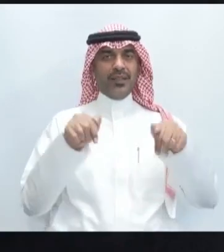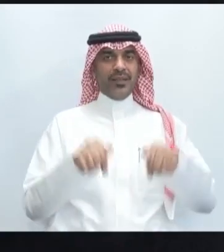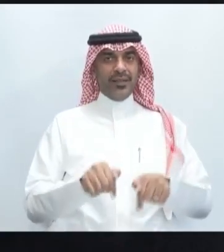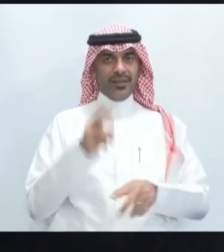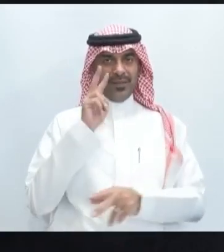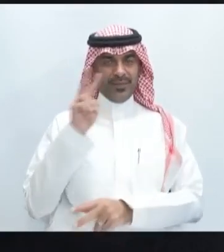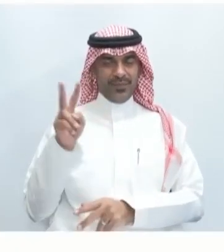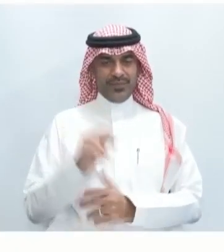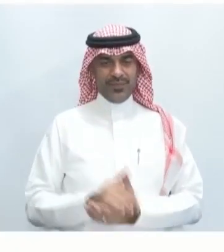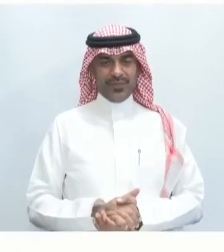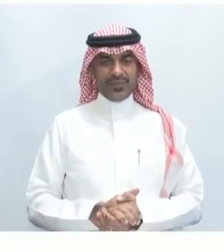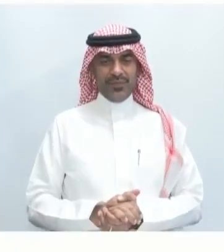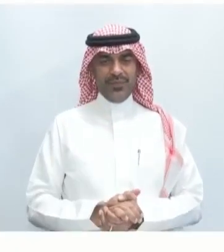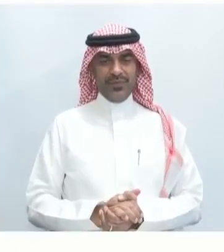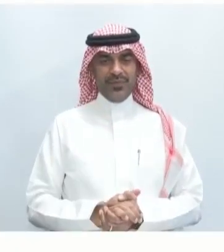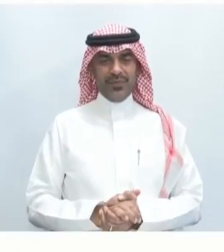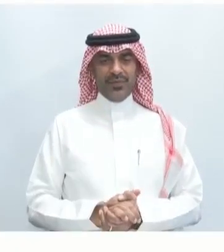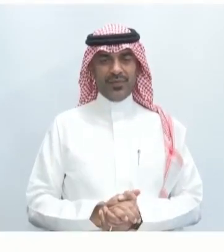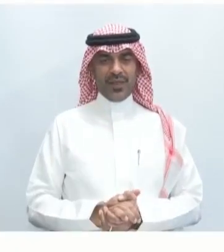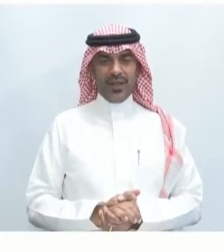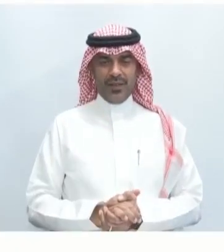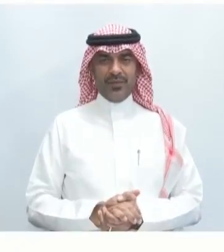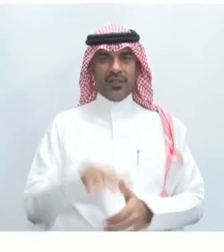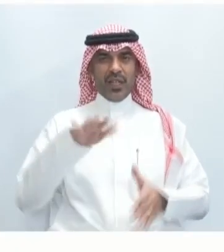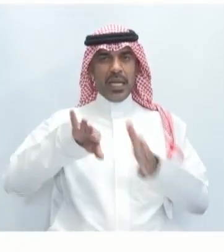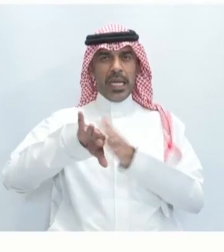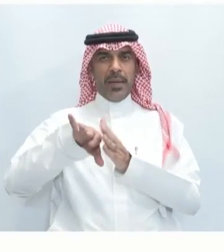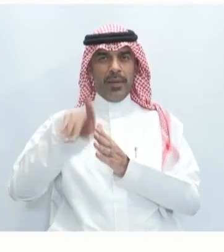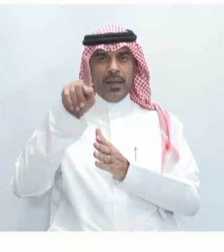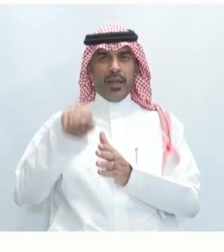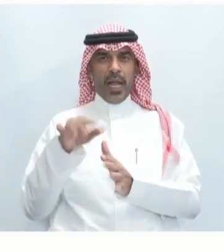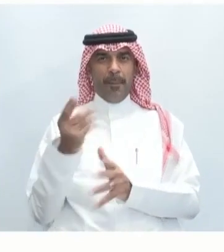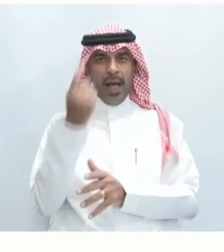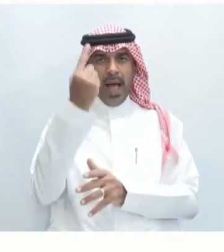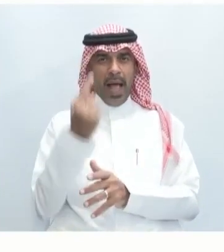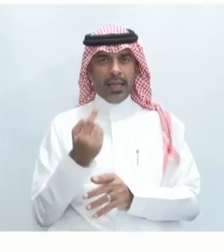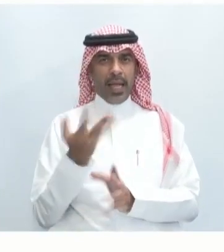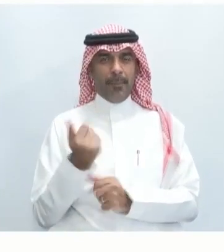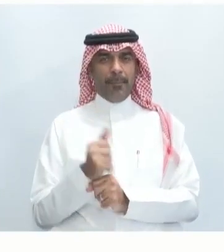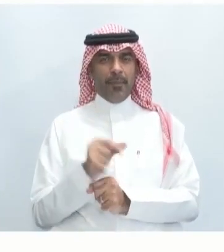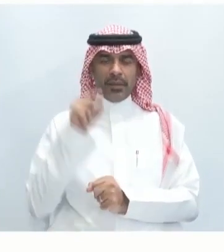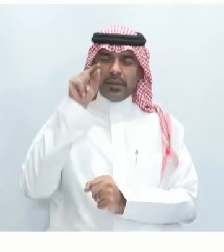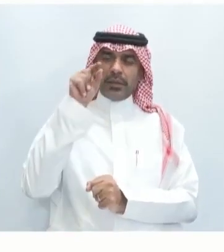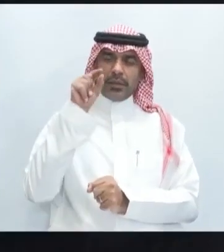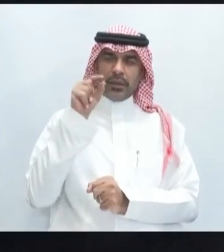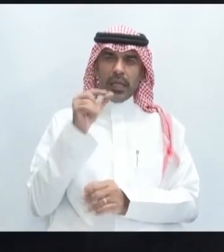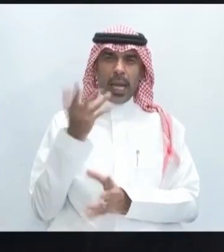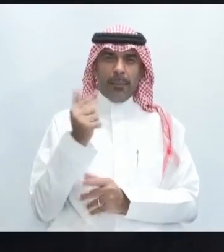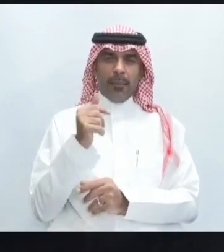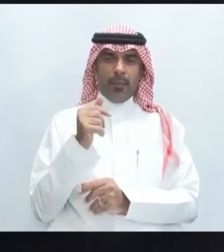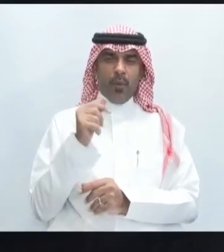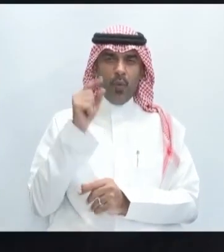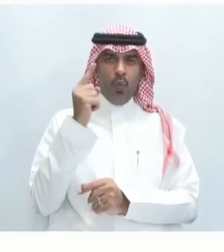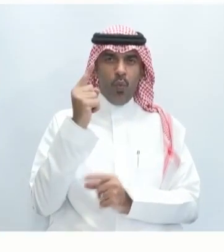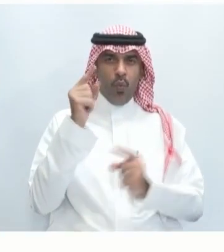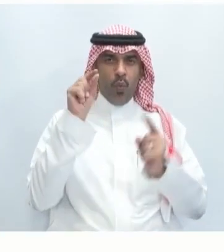ابنائي وبناتي ننتقل الى جدول المنازل هنا لدينا الاحاد كم بها ابنائي بنات المكعبات صغيره